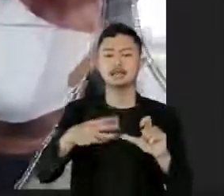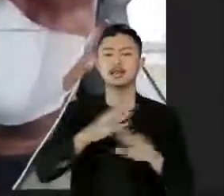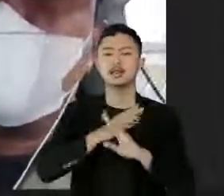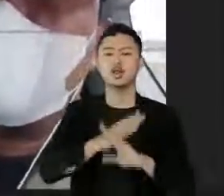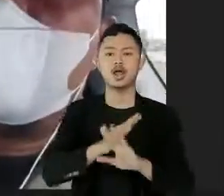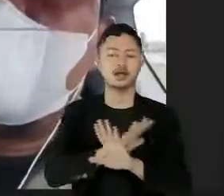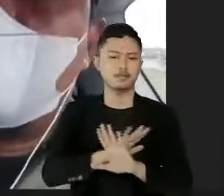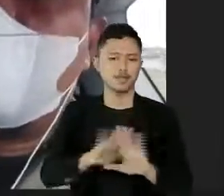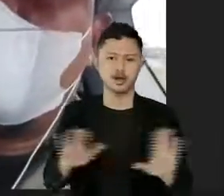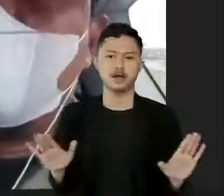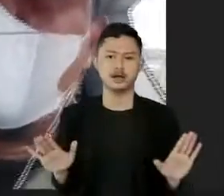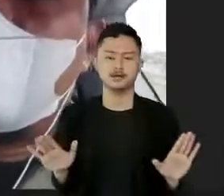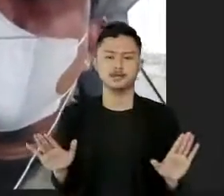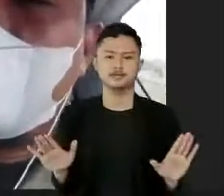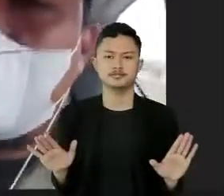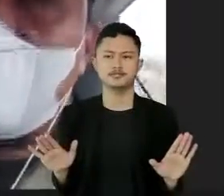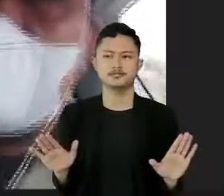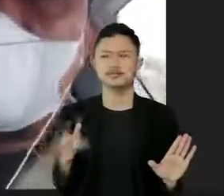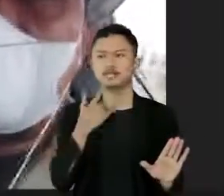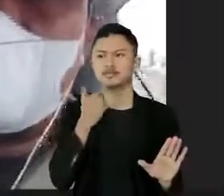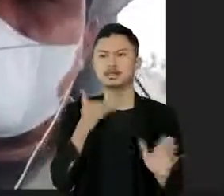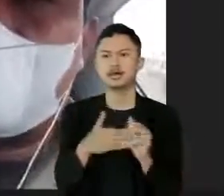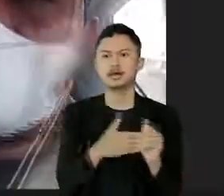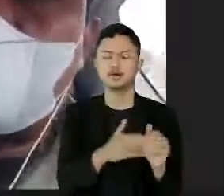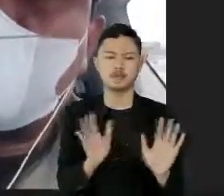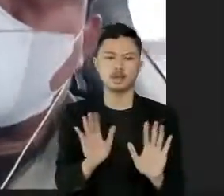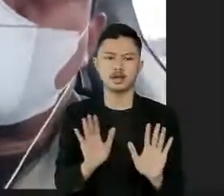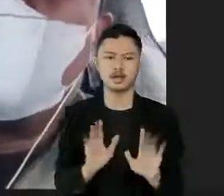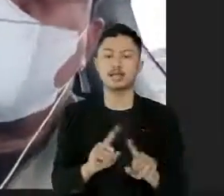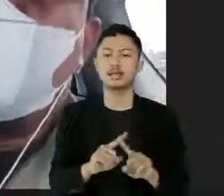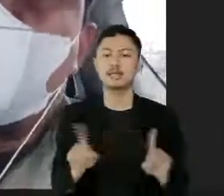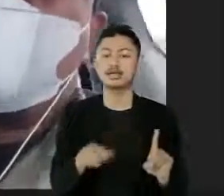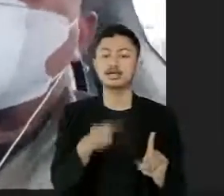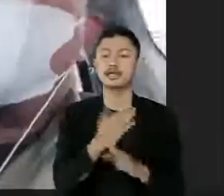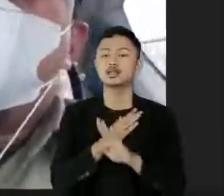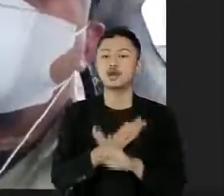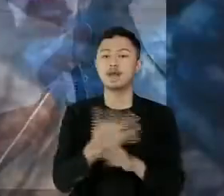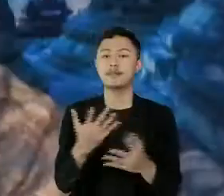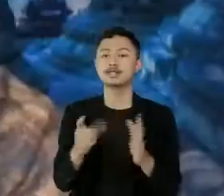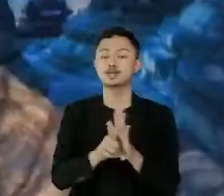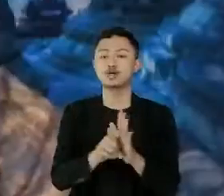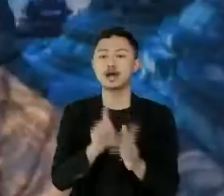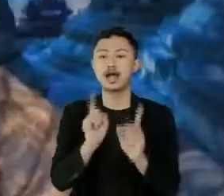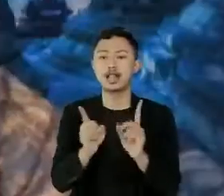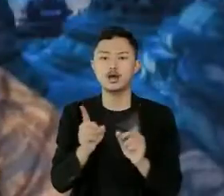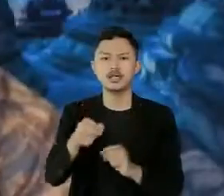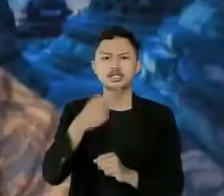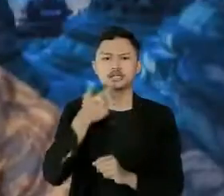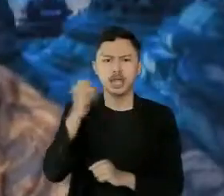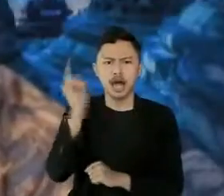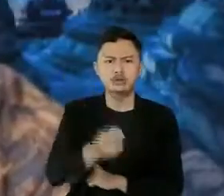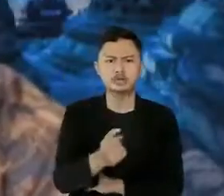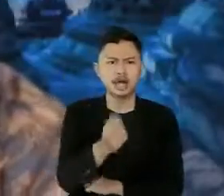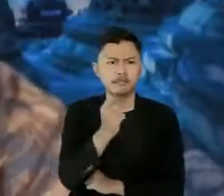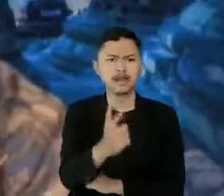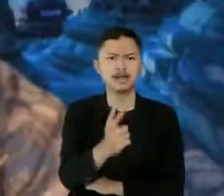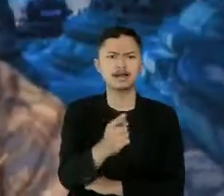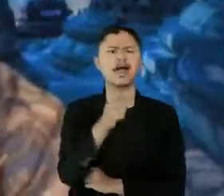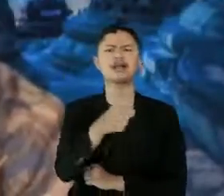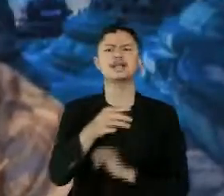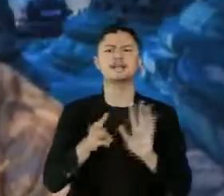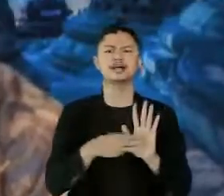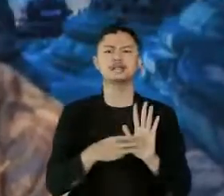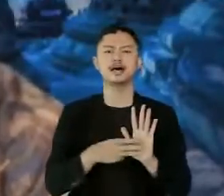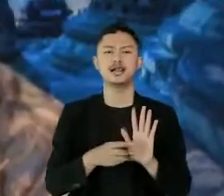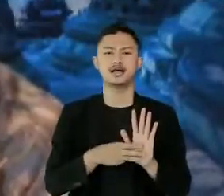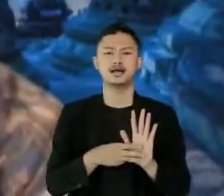menolak CHSE sebagai panduan, enggak gitu. Yang kita tolak itu adalah manakala ini menjadi mandatori dan suruh berbayar. Ini jadi